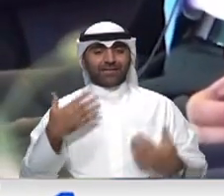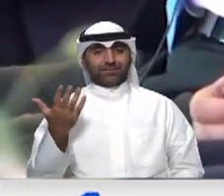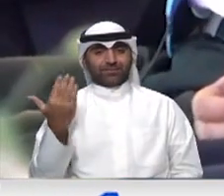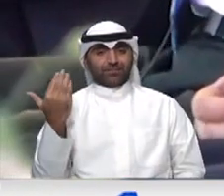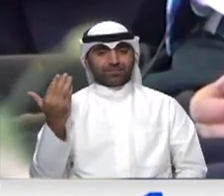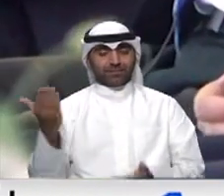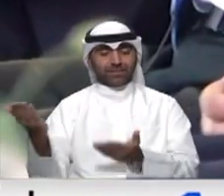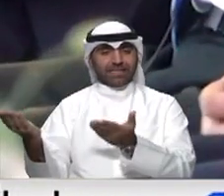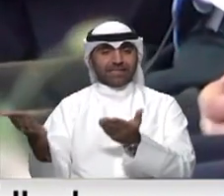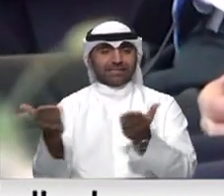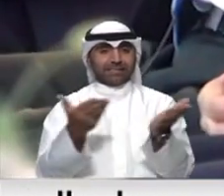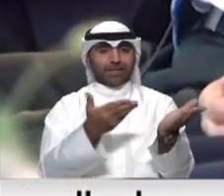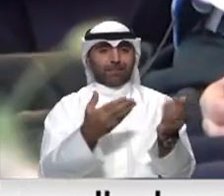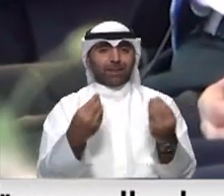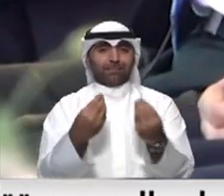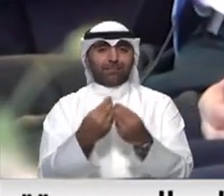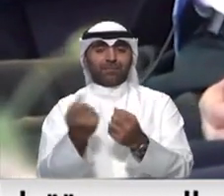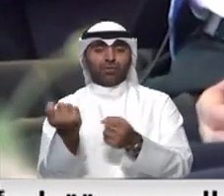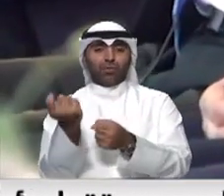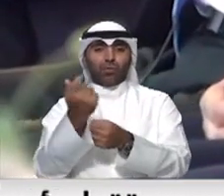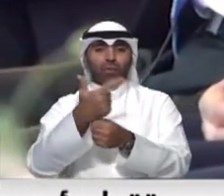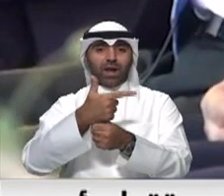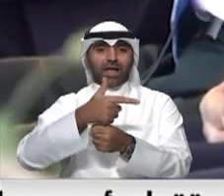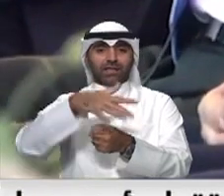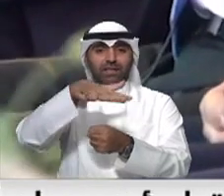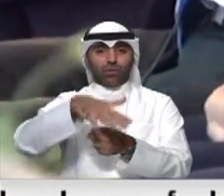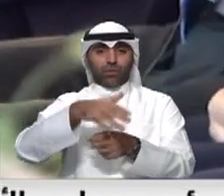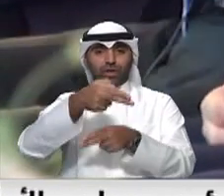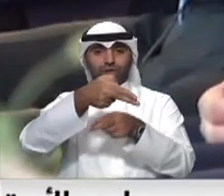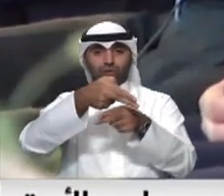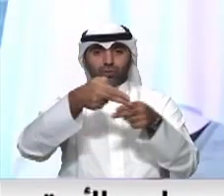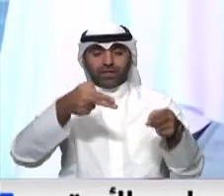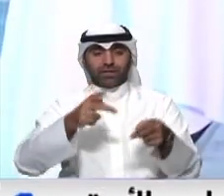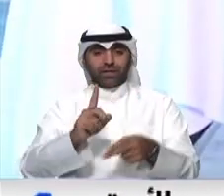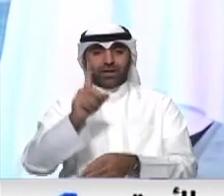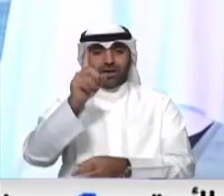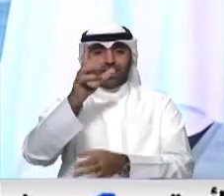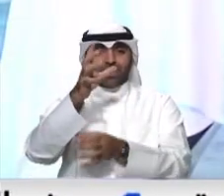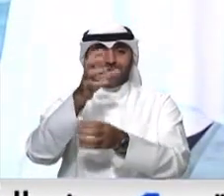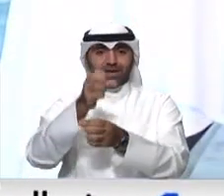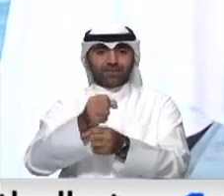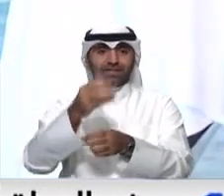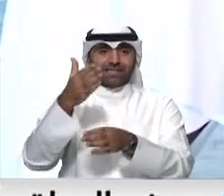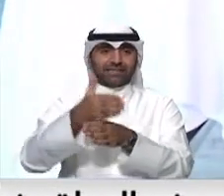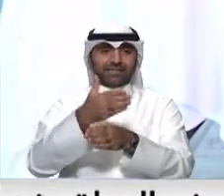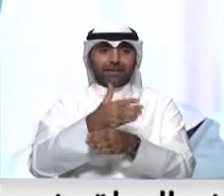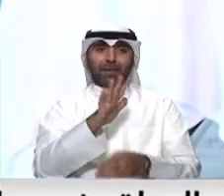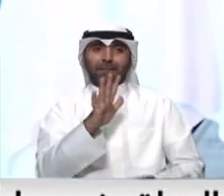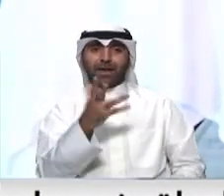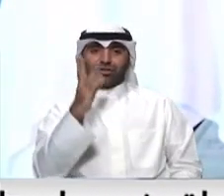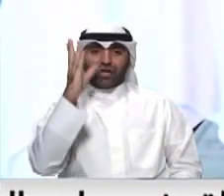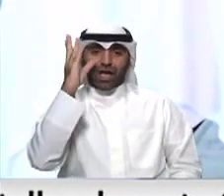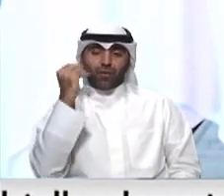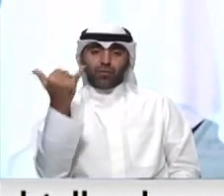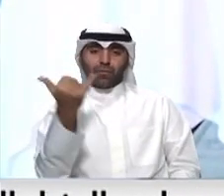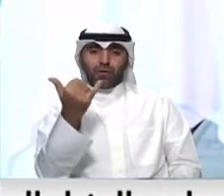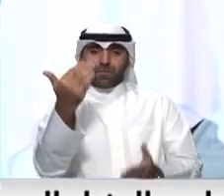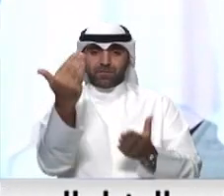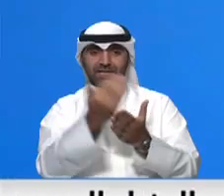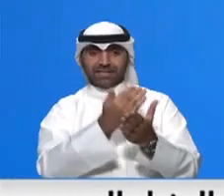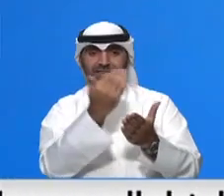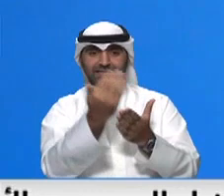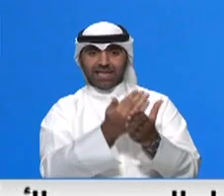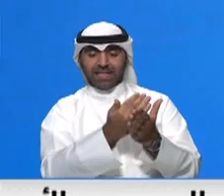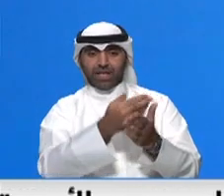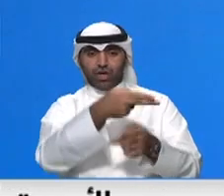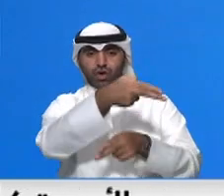الاستراتيجي مع الكويت والذي دفع العلاقات بين بلدينا للامام واشكر سعاده سفير دوله الكويت والذي تحرك